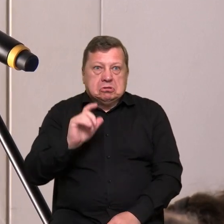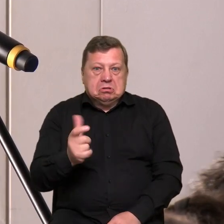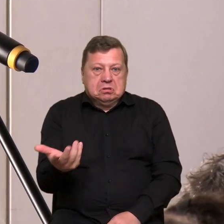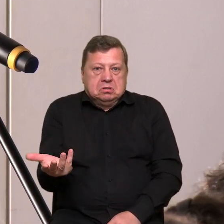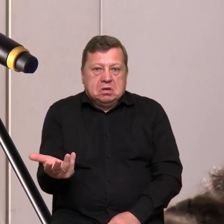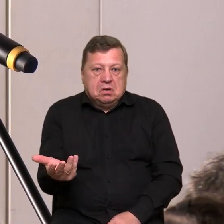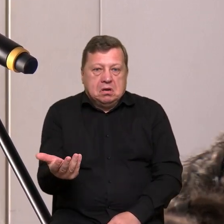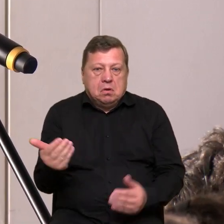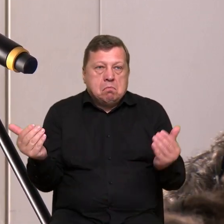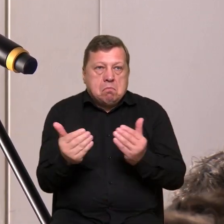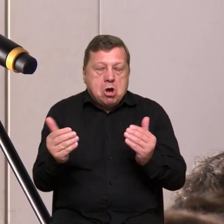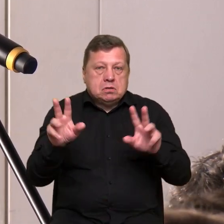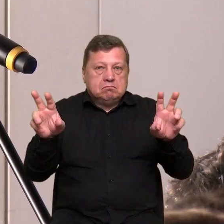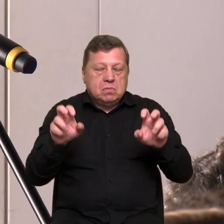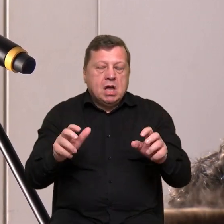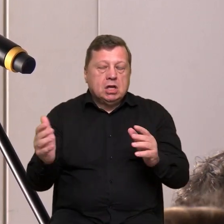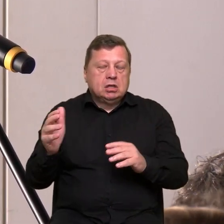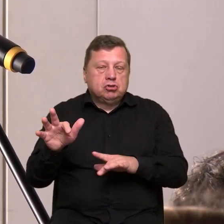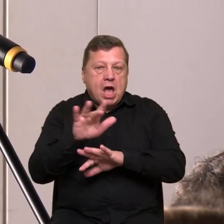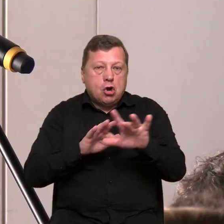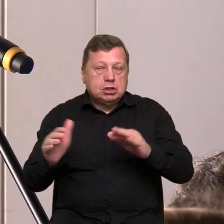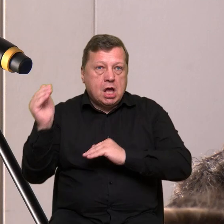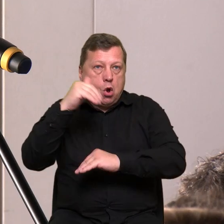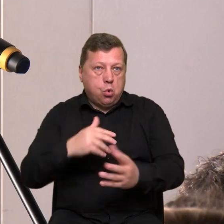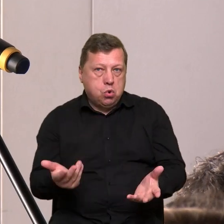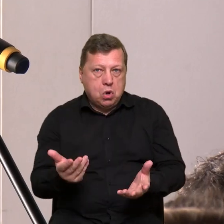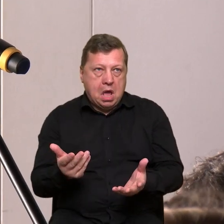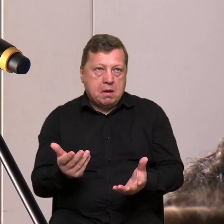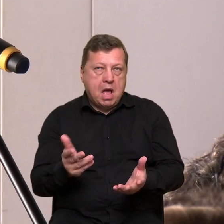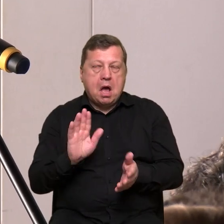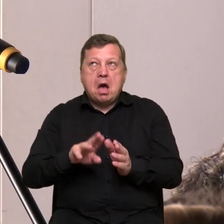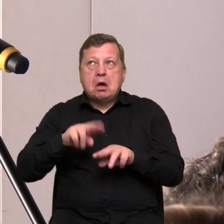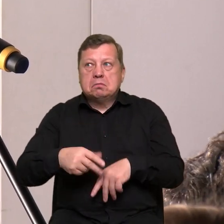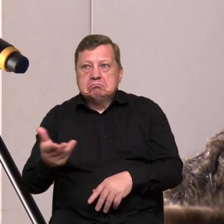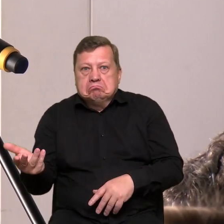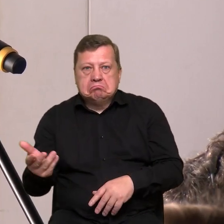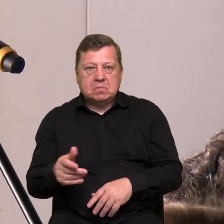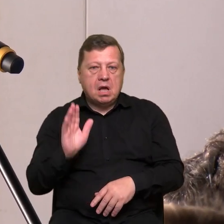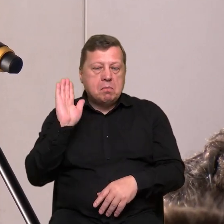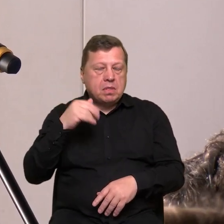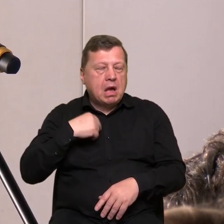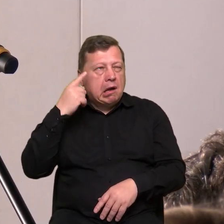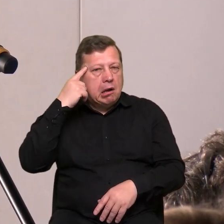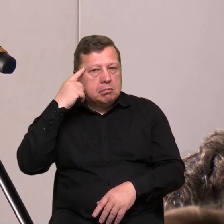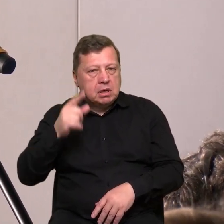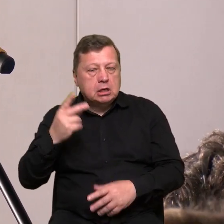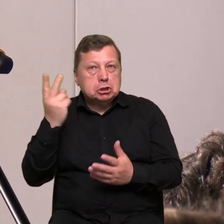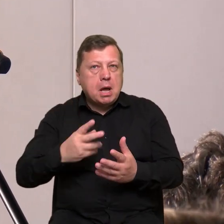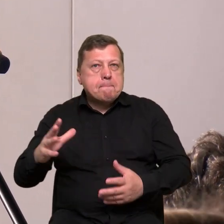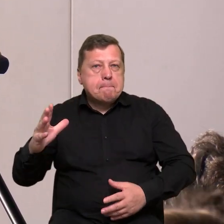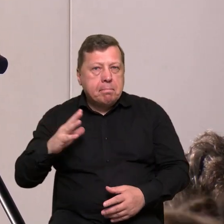może Czarodziejska Góra? Co poza tym? Później przeczytałam, przypomniałam sobie, że